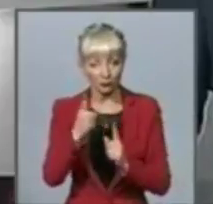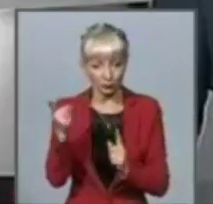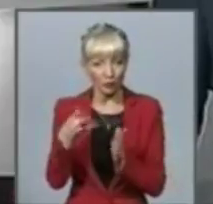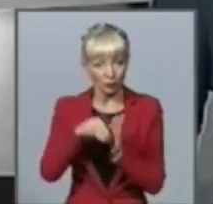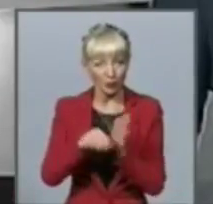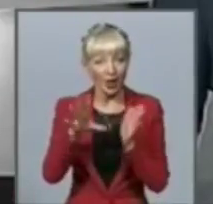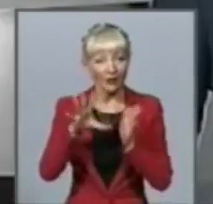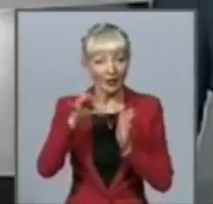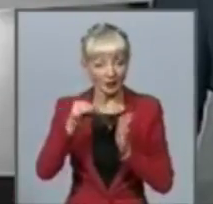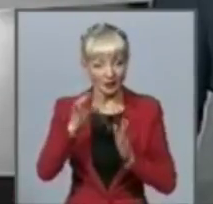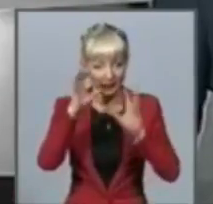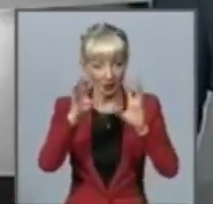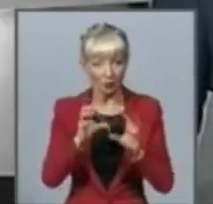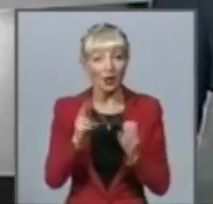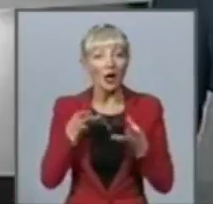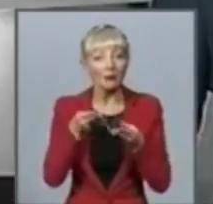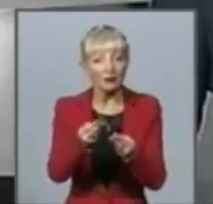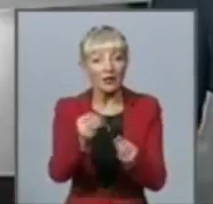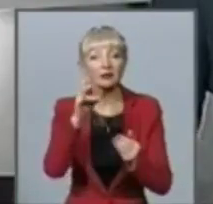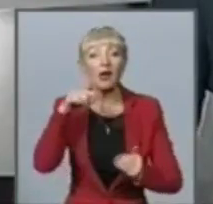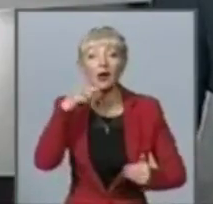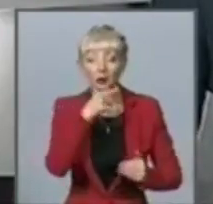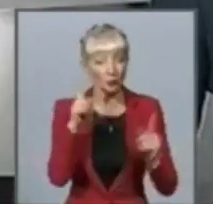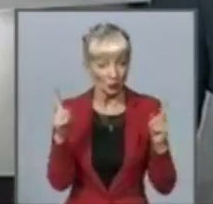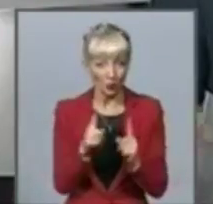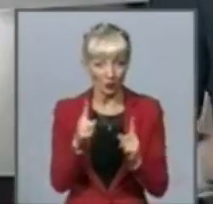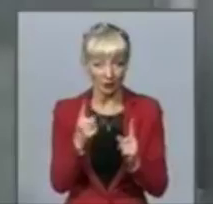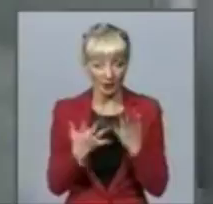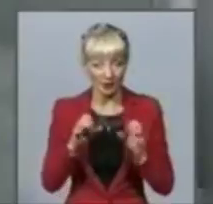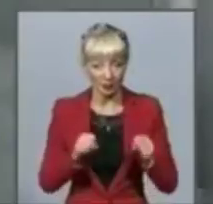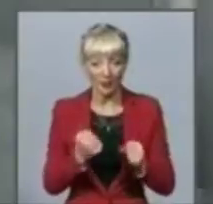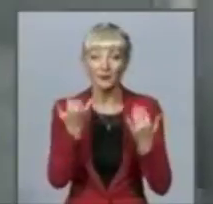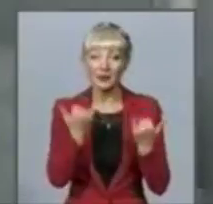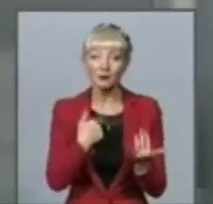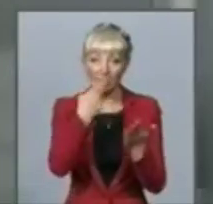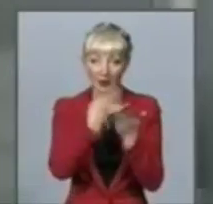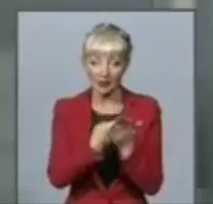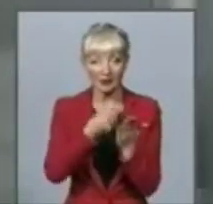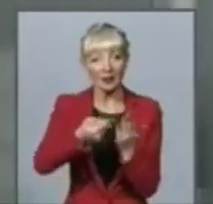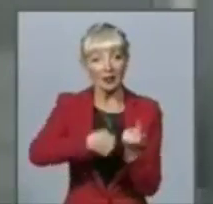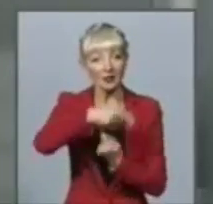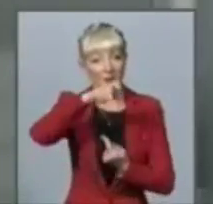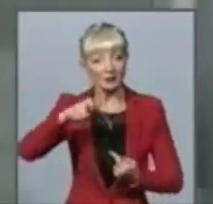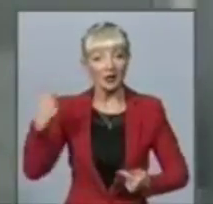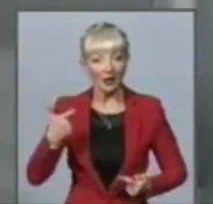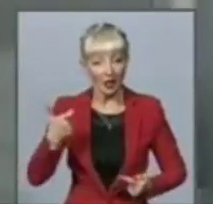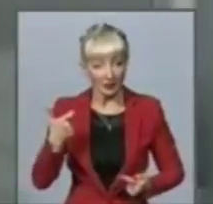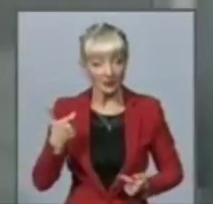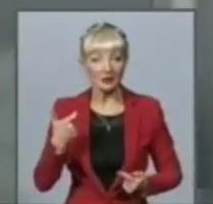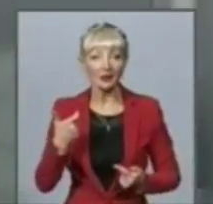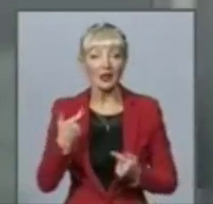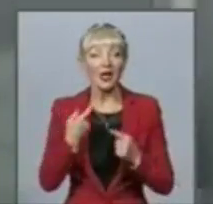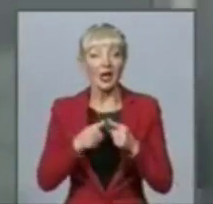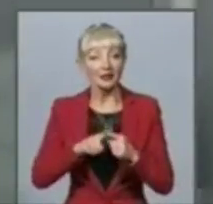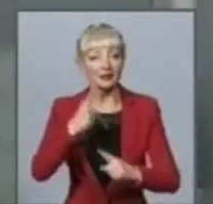він вплинув на економіку, якщо коротко так, про сьогодні сам закон. Я презентував підприємцям Харківщини промисловий пакет реформ.